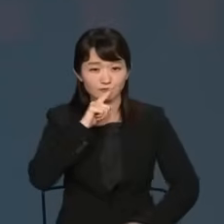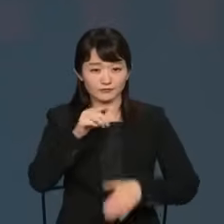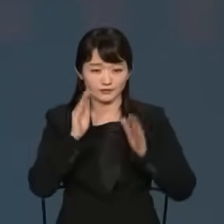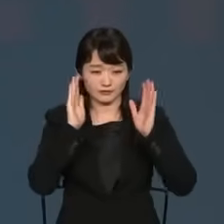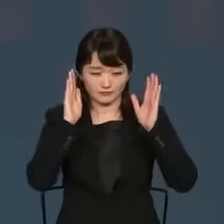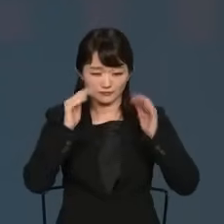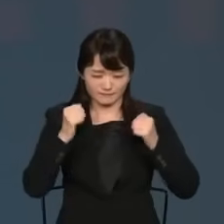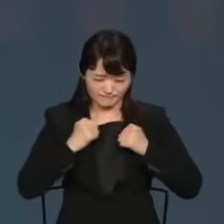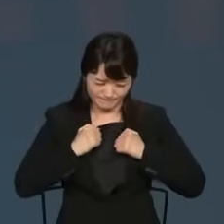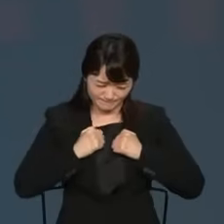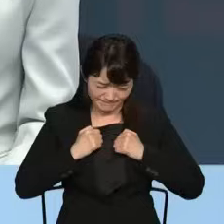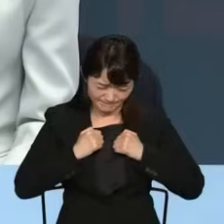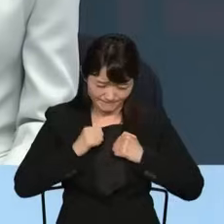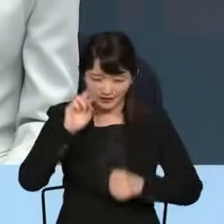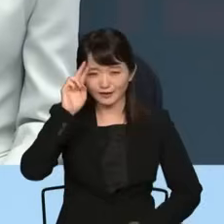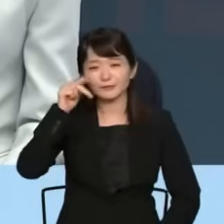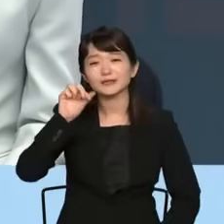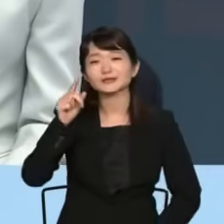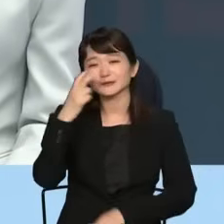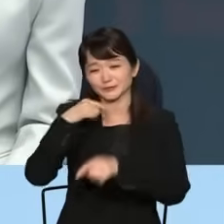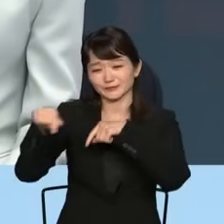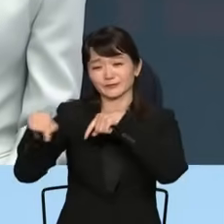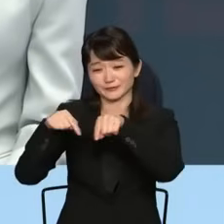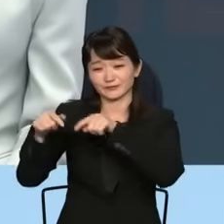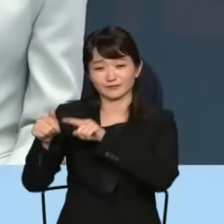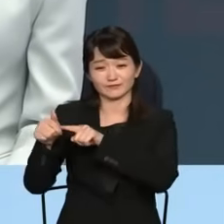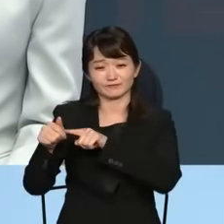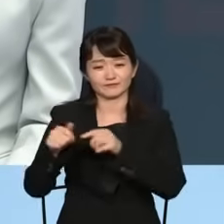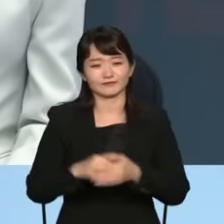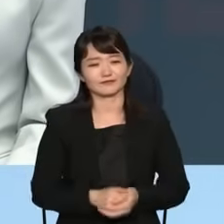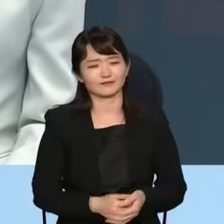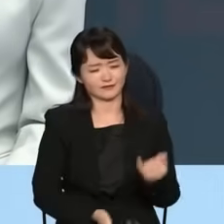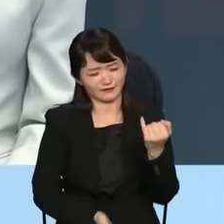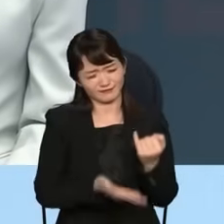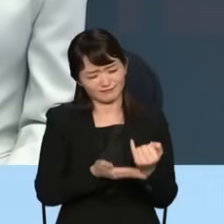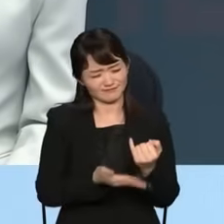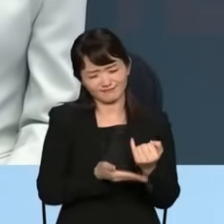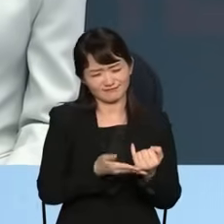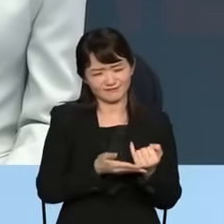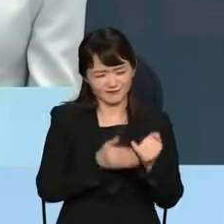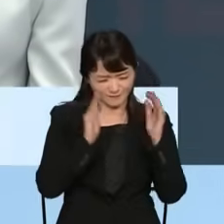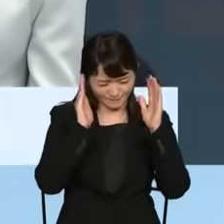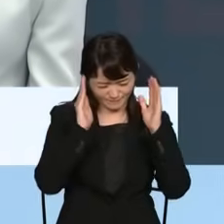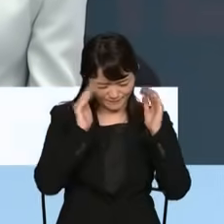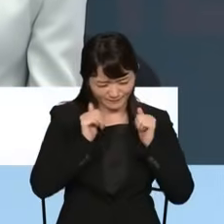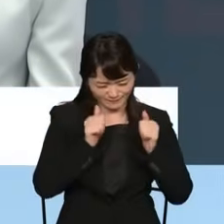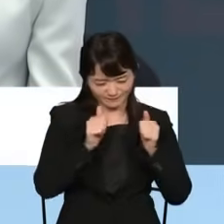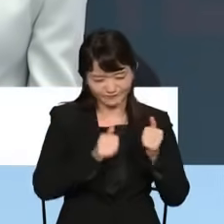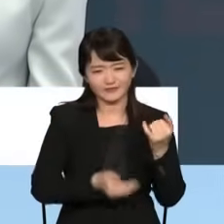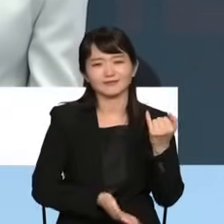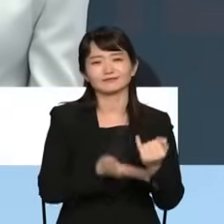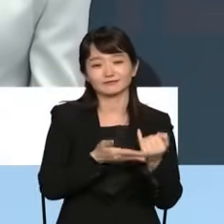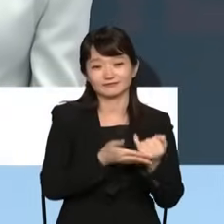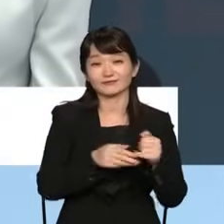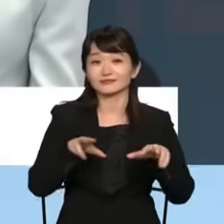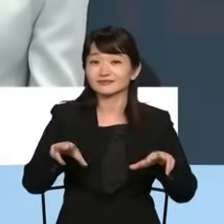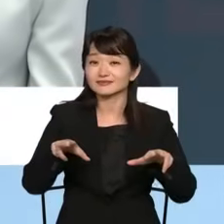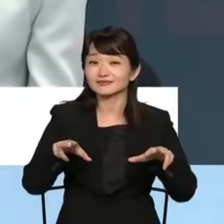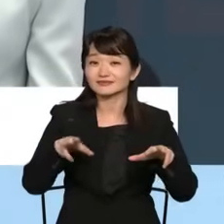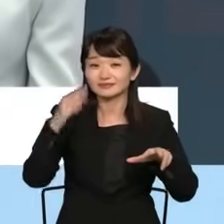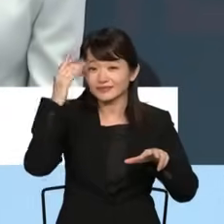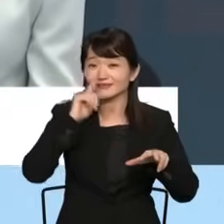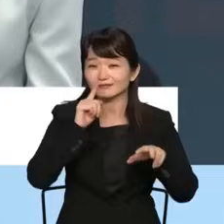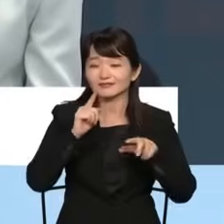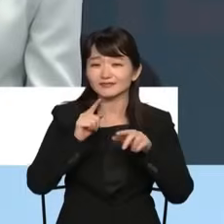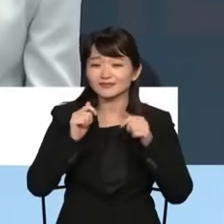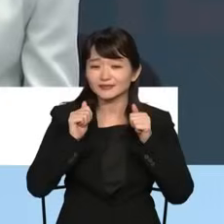열심히 하셨다고 박찬욱 감독께서도 매우 우직하게 공부를 열심히 했다고 칭찬하기도 했는데 지금도 혹시 꾸준히